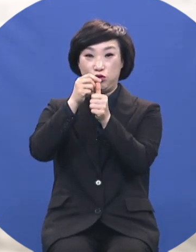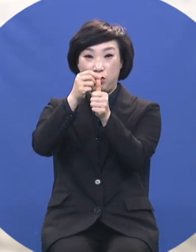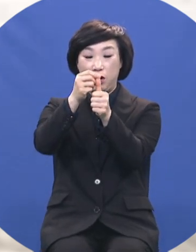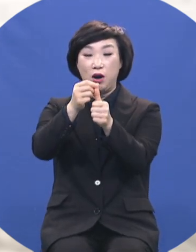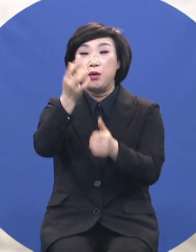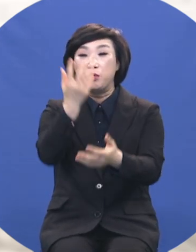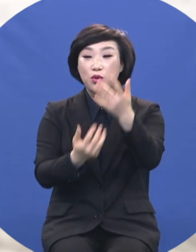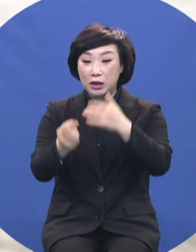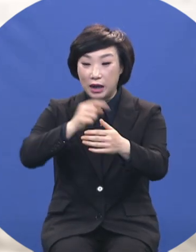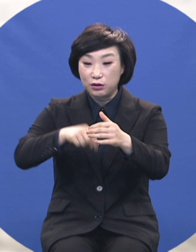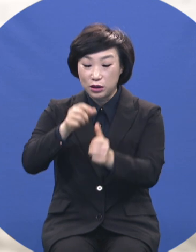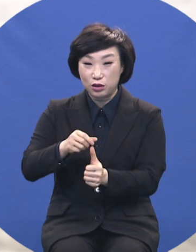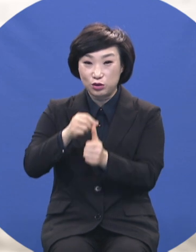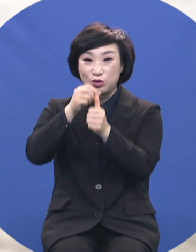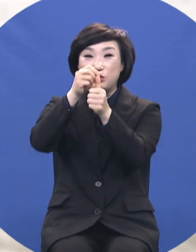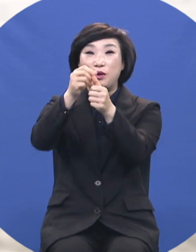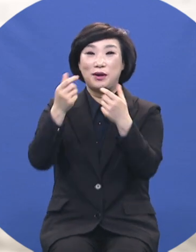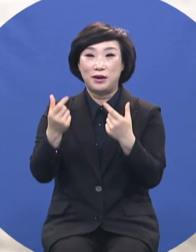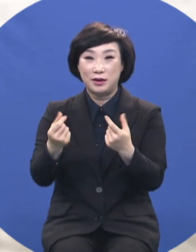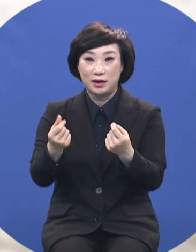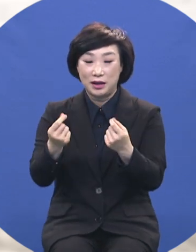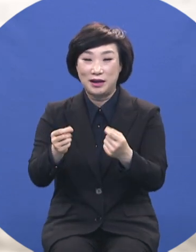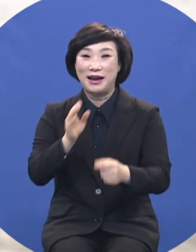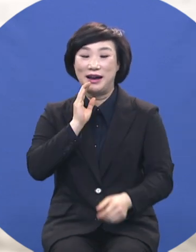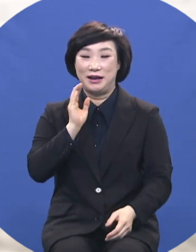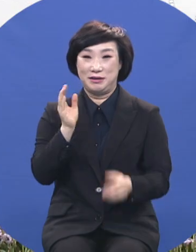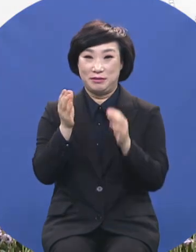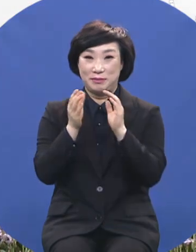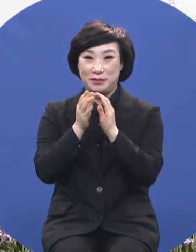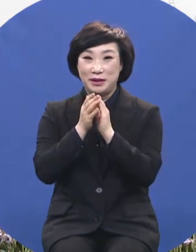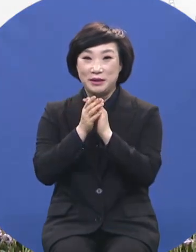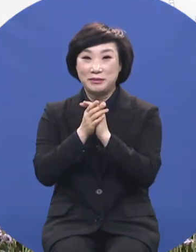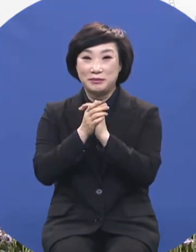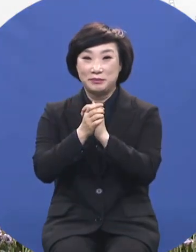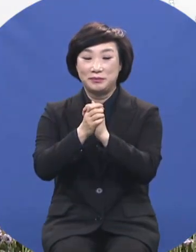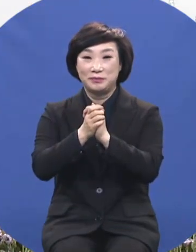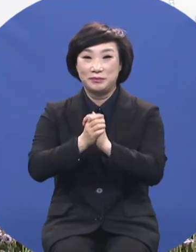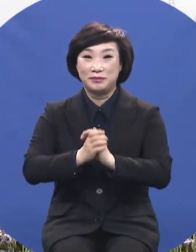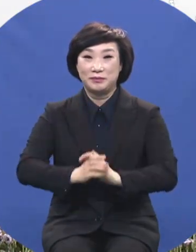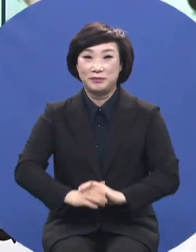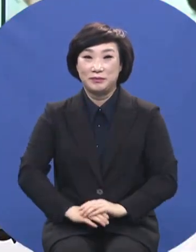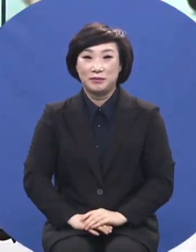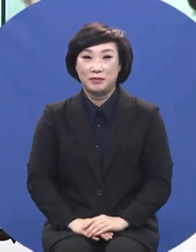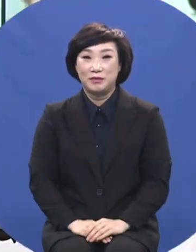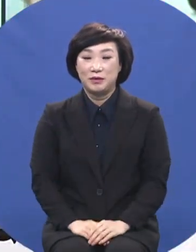불 가운데서 얻은 것 같으리라. 아멘. 아멘.